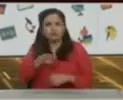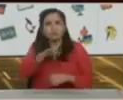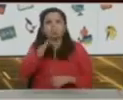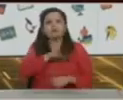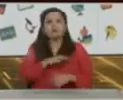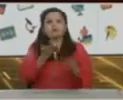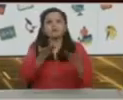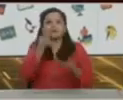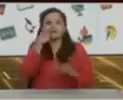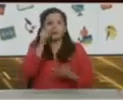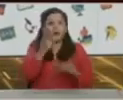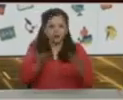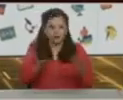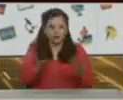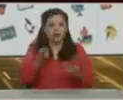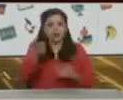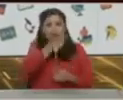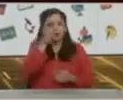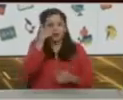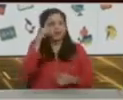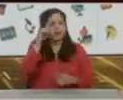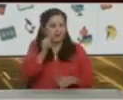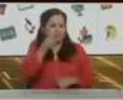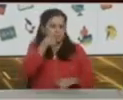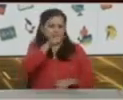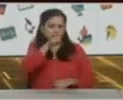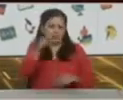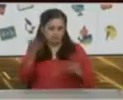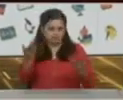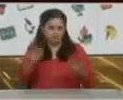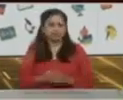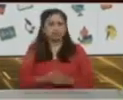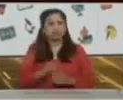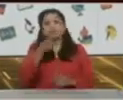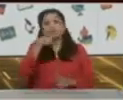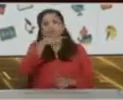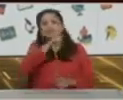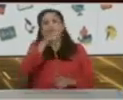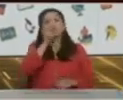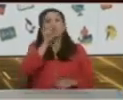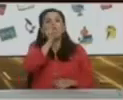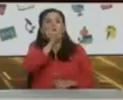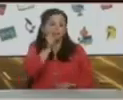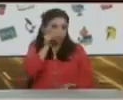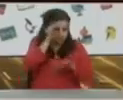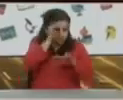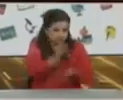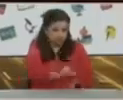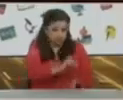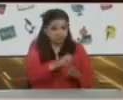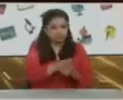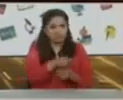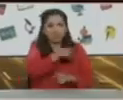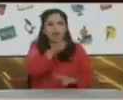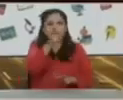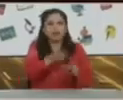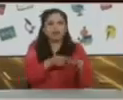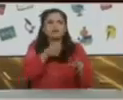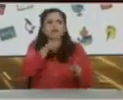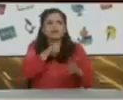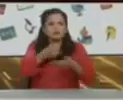है। आप याद करिए, जब आपका बच्चा 1 साल की उम्र का